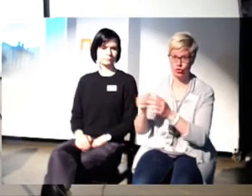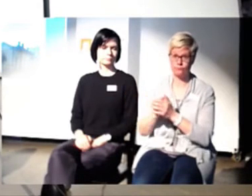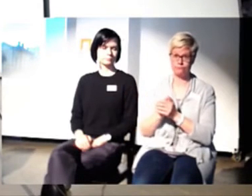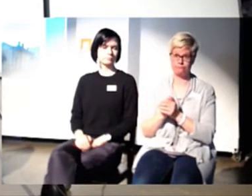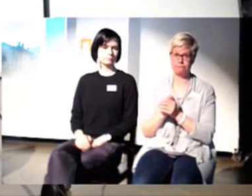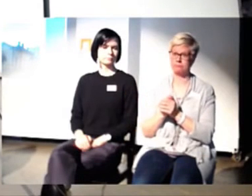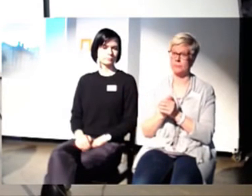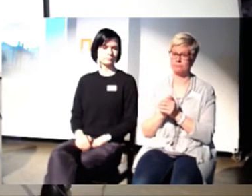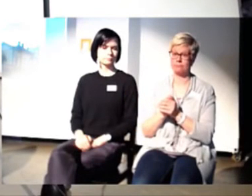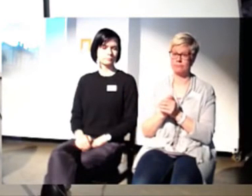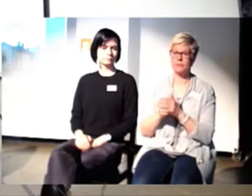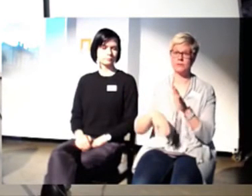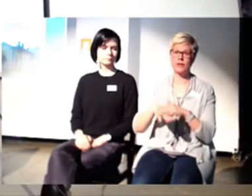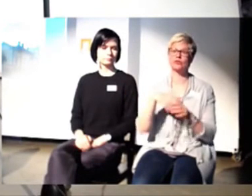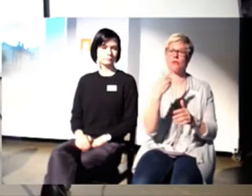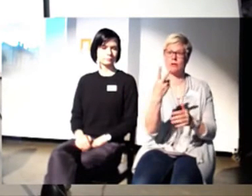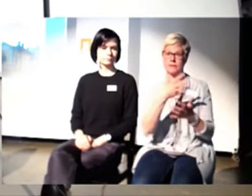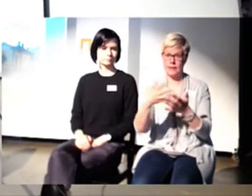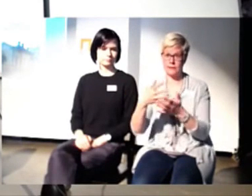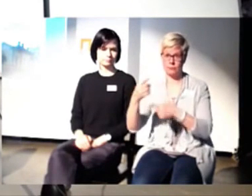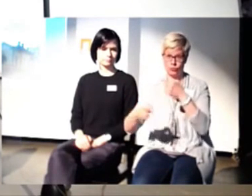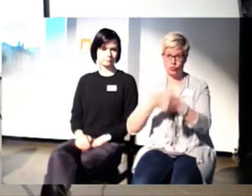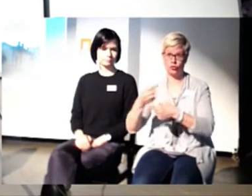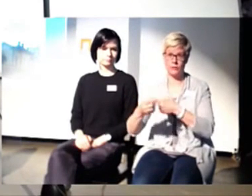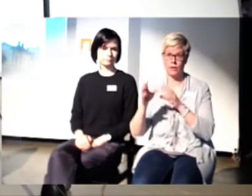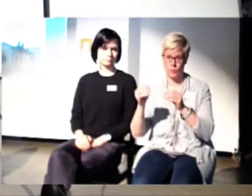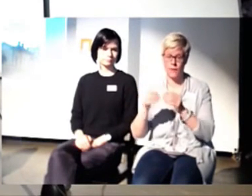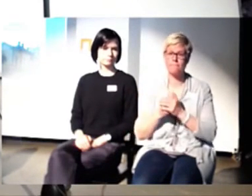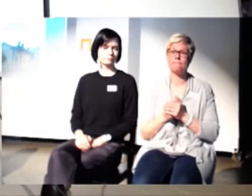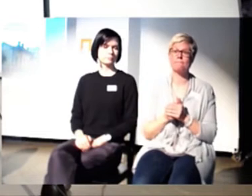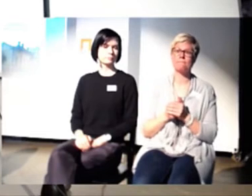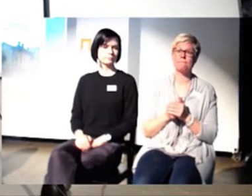toimimme täysin kaksikielisesti.